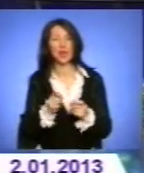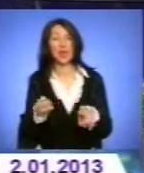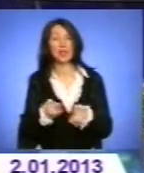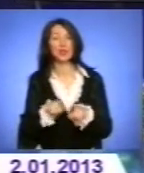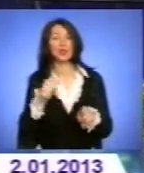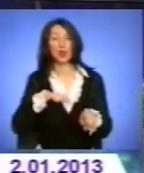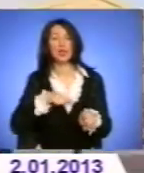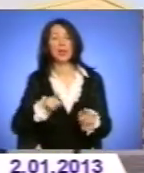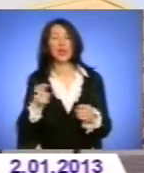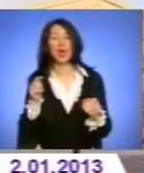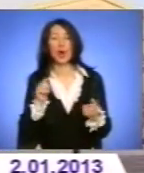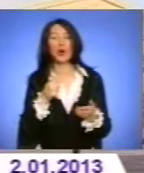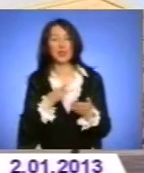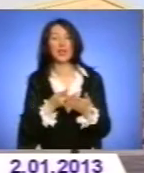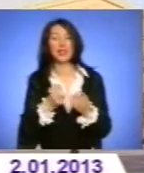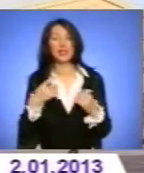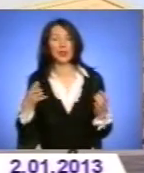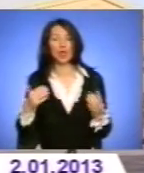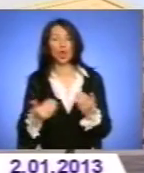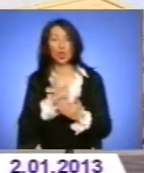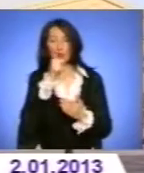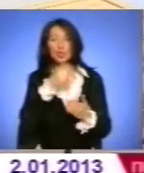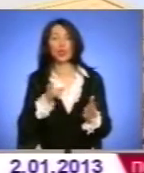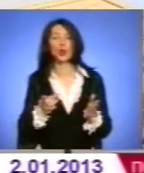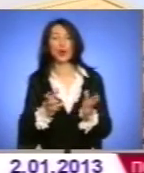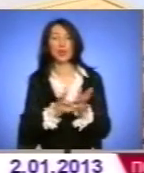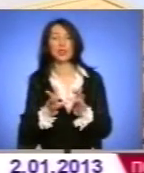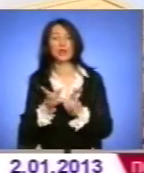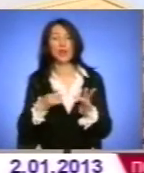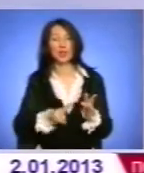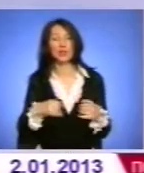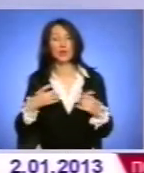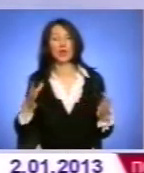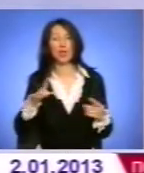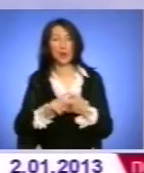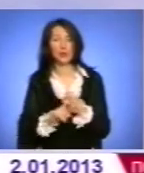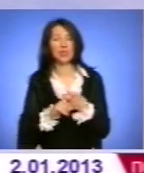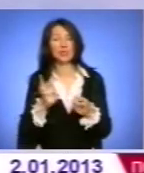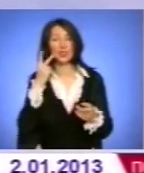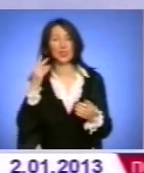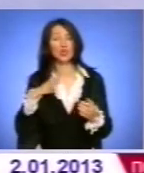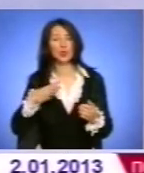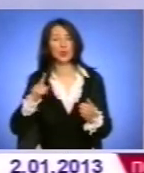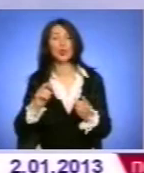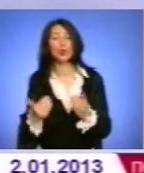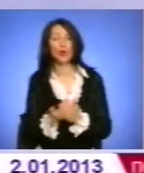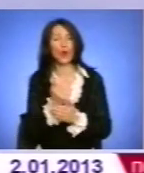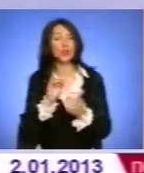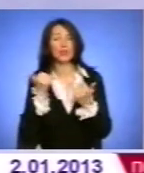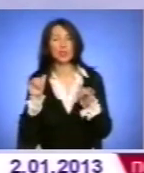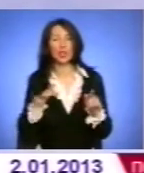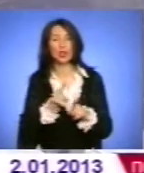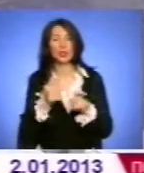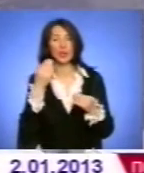у сюжеті. Новорічно-різдвяні свята завжди пов'язані з очікуванням чогось нового і незвичайного, змін на